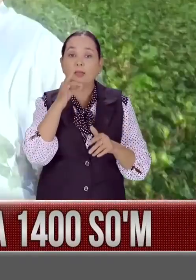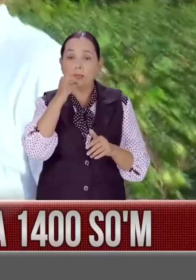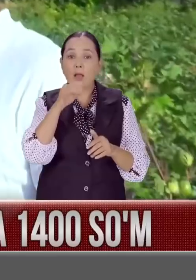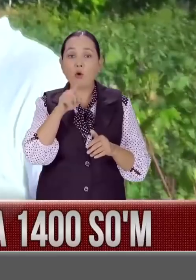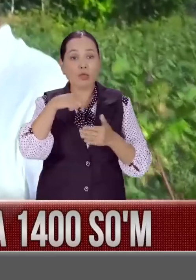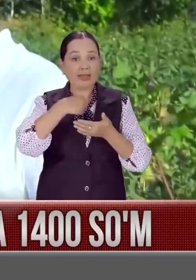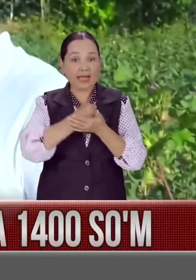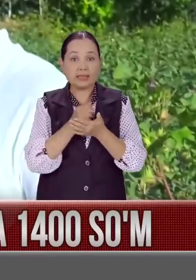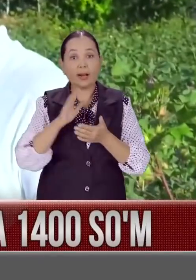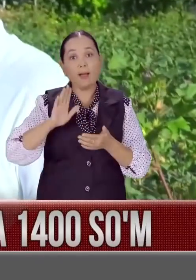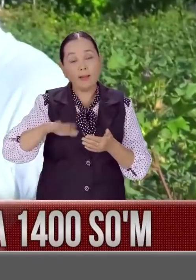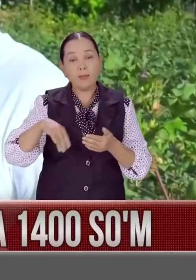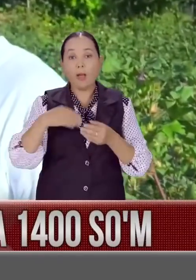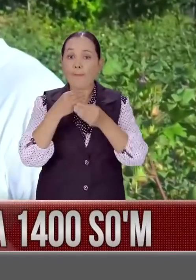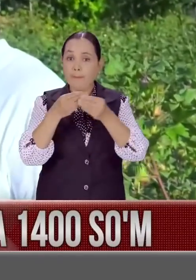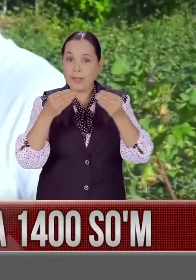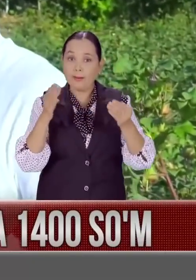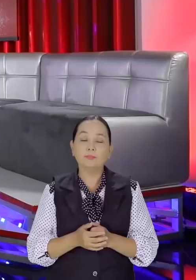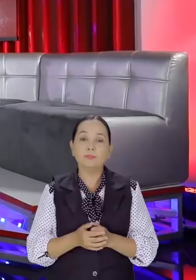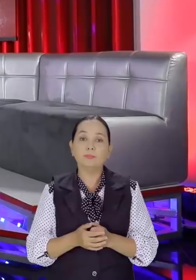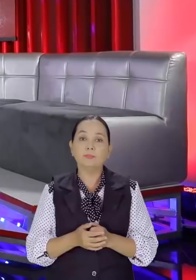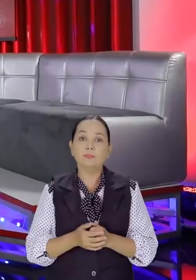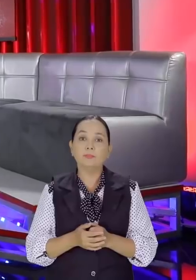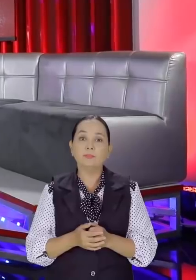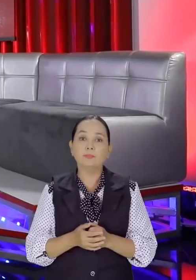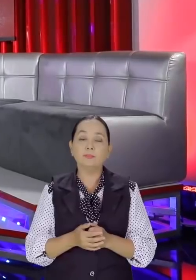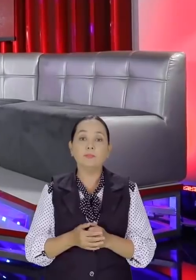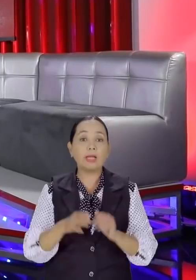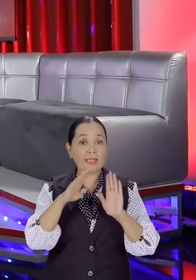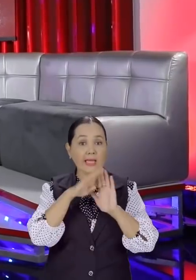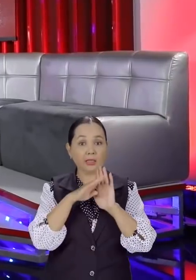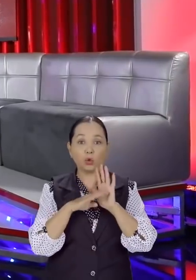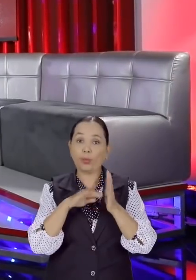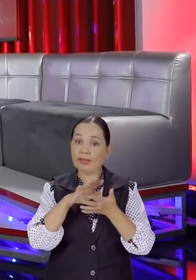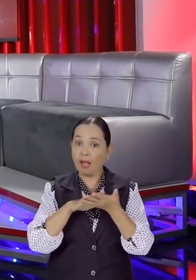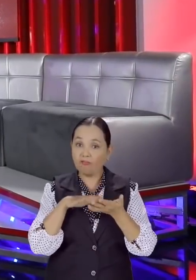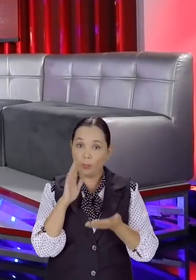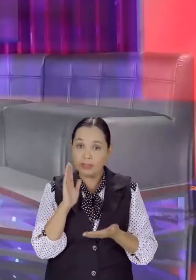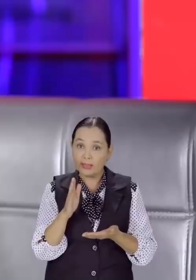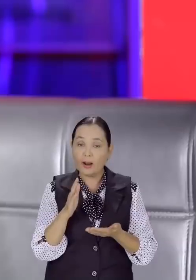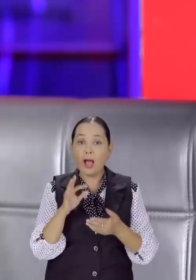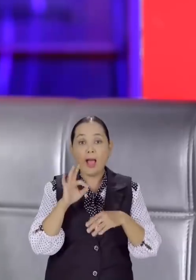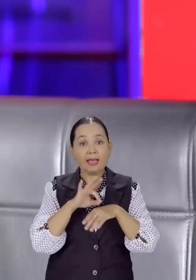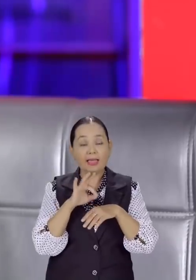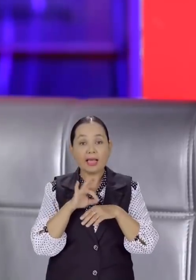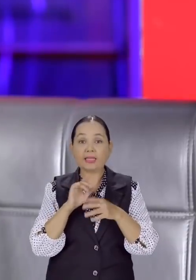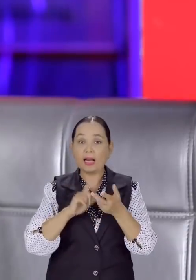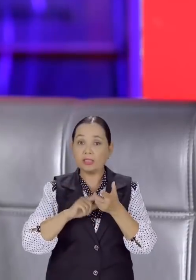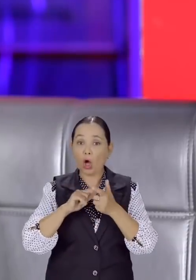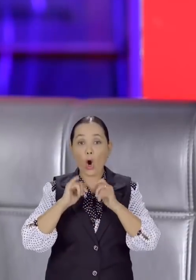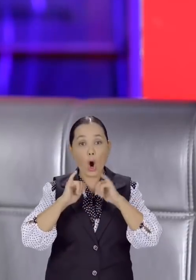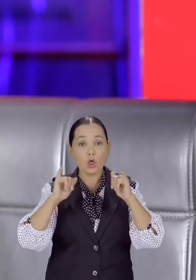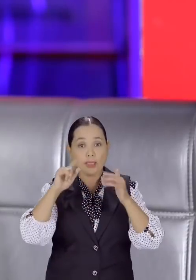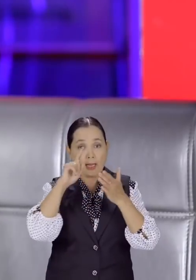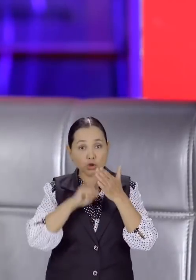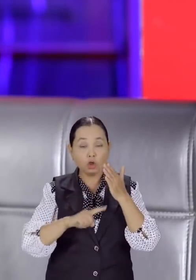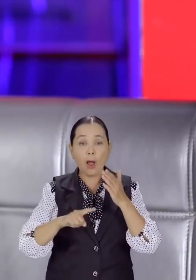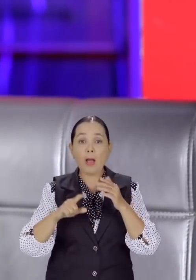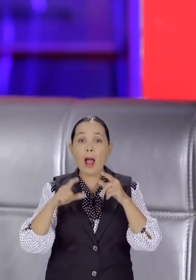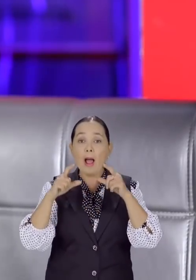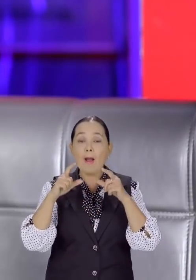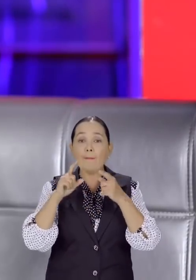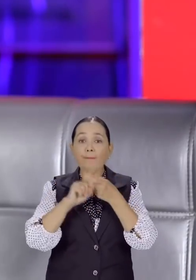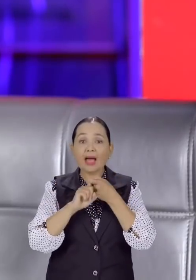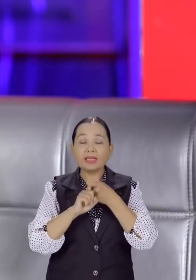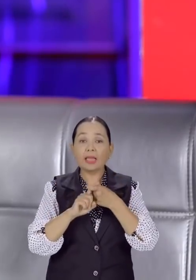deyilgan. Bilan tasdiqlangandan keyin u beriladi va dasturimizni davom ettiramiz. Kasallik soni ortayotgani ishonamizki, pandemiya